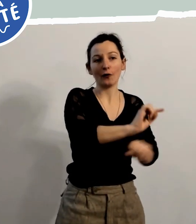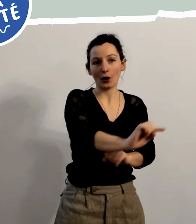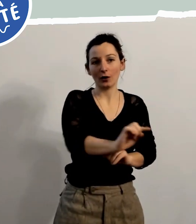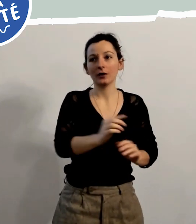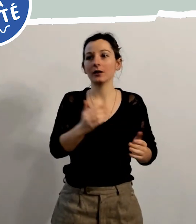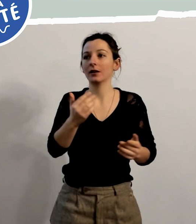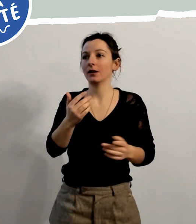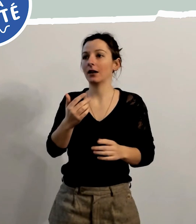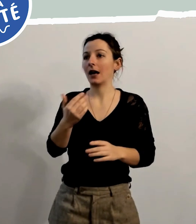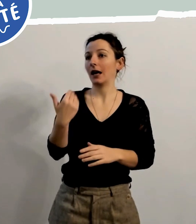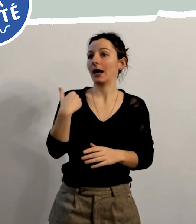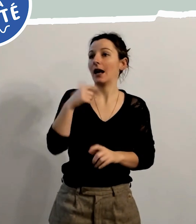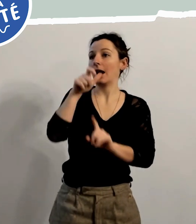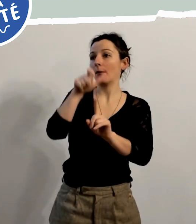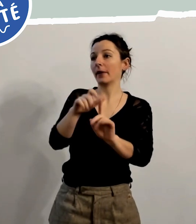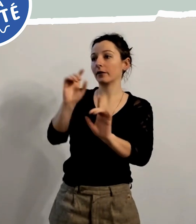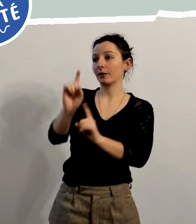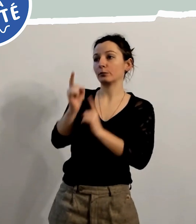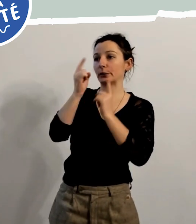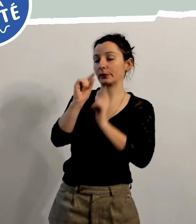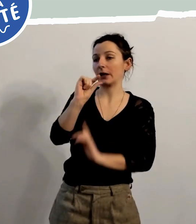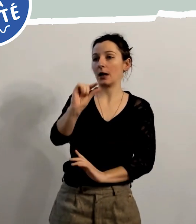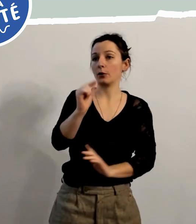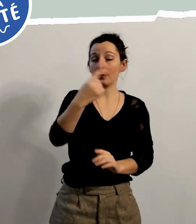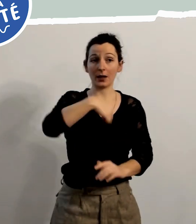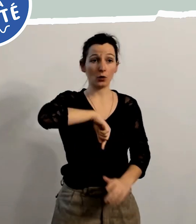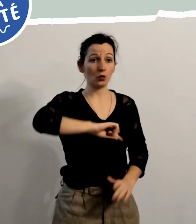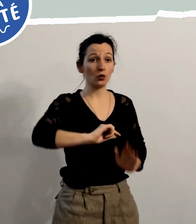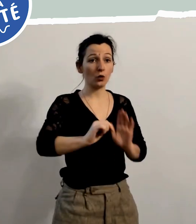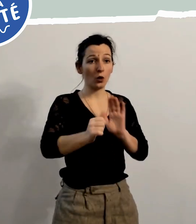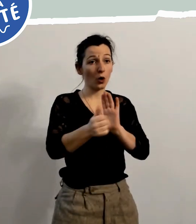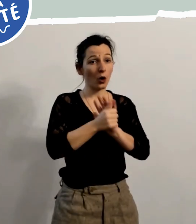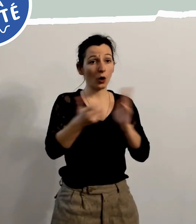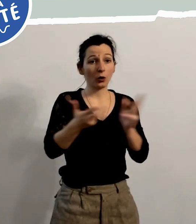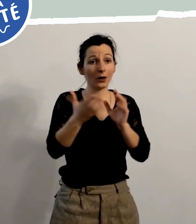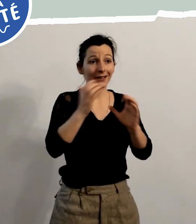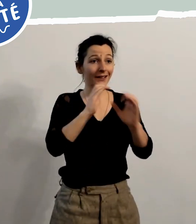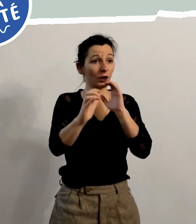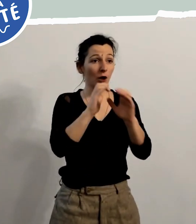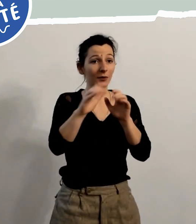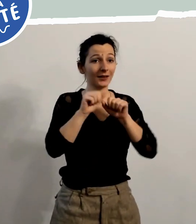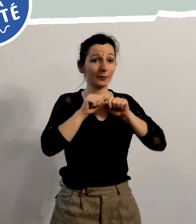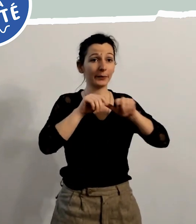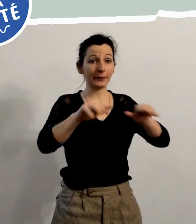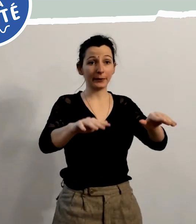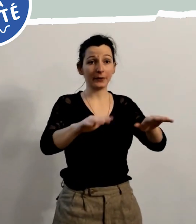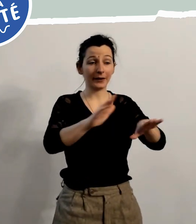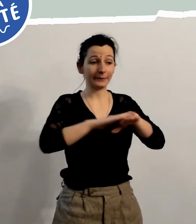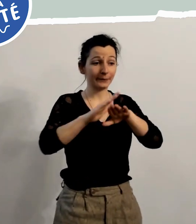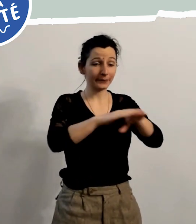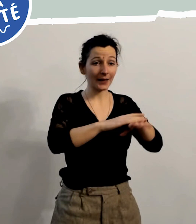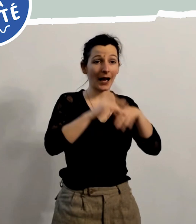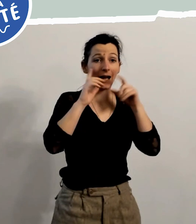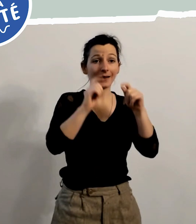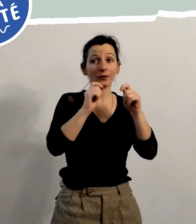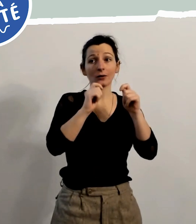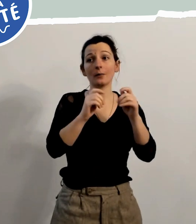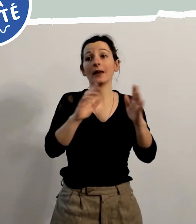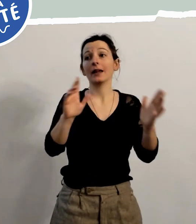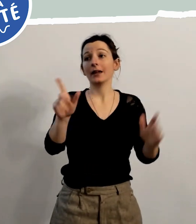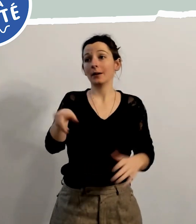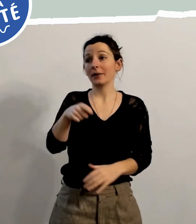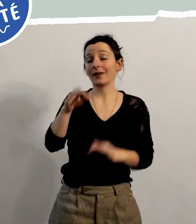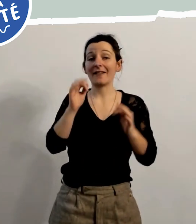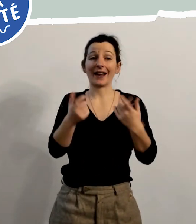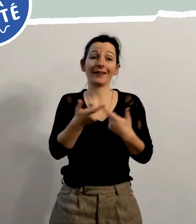monsieur qui était très remonté tout à l'heure, mais voilà, nous à notre échelle, c'est de communiquer pour faire attention. Mais vous avez bien compris aussi qu'il y a un